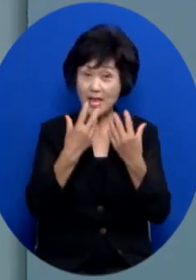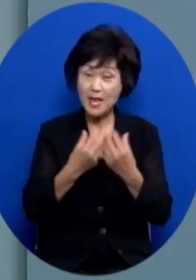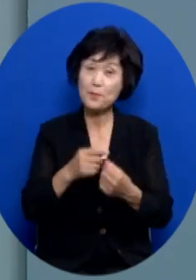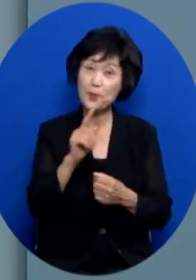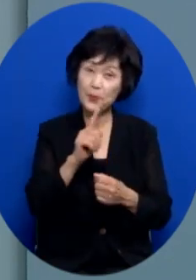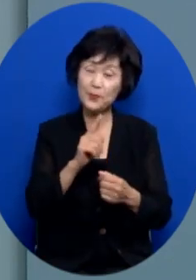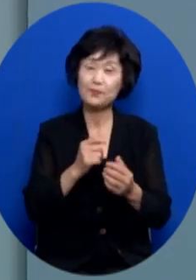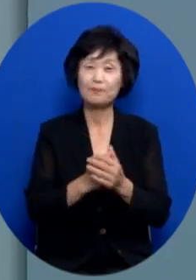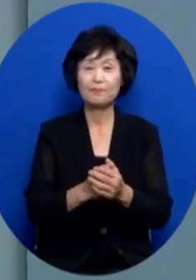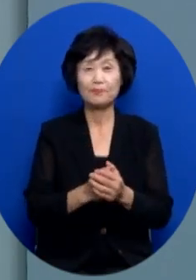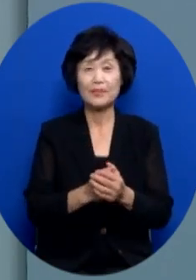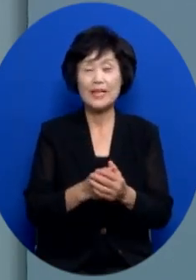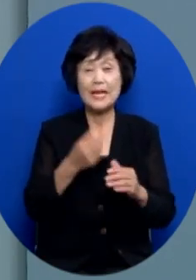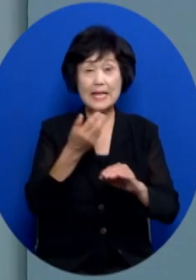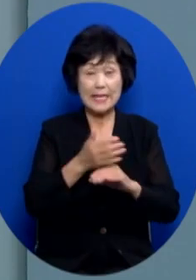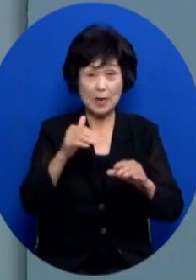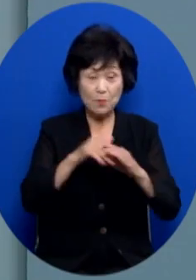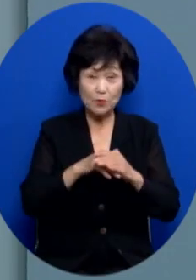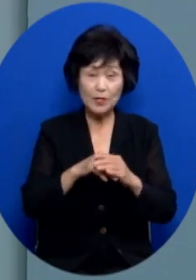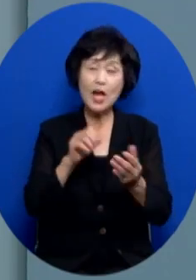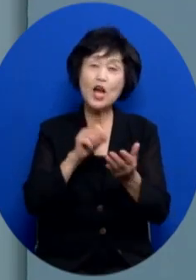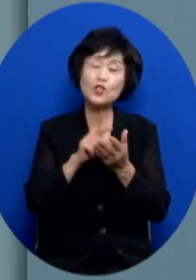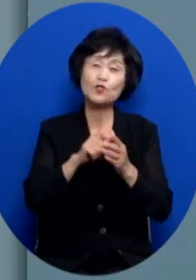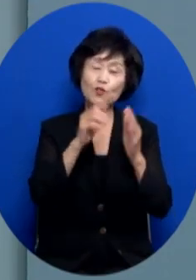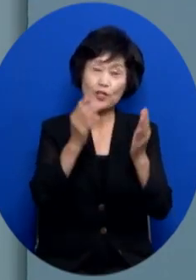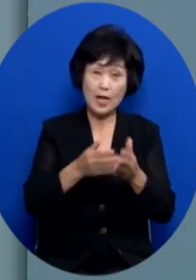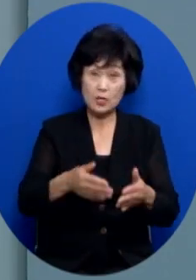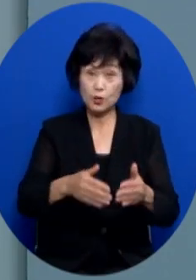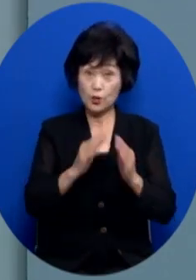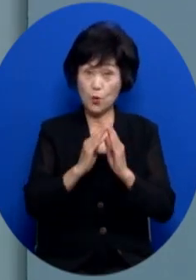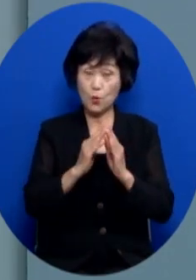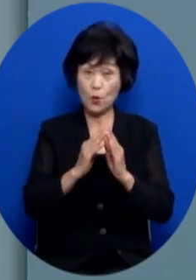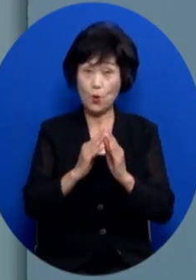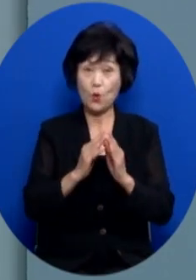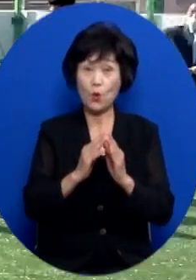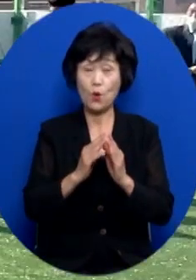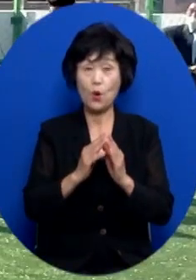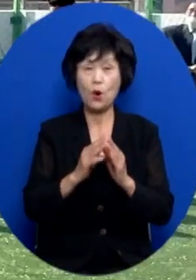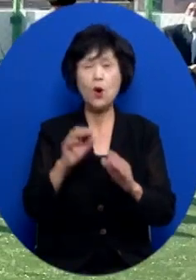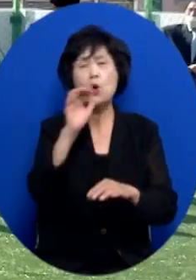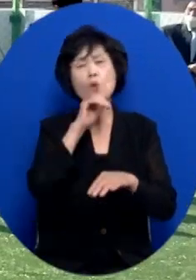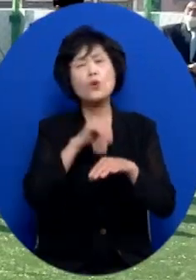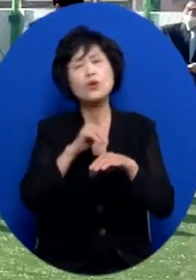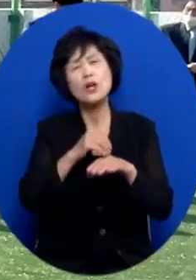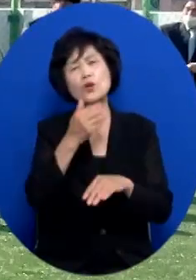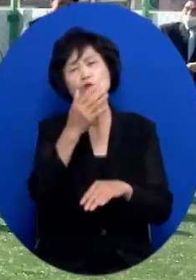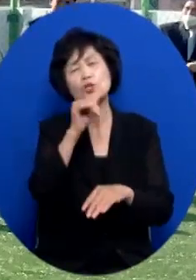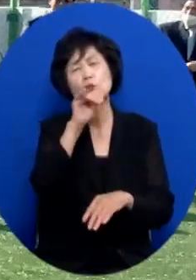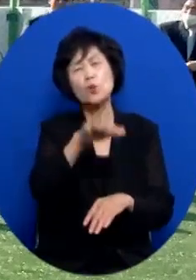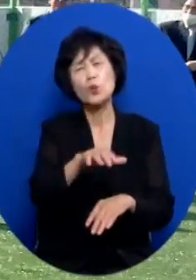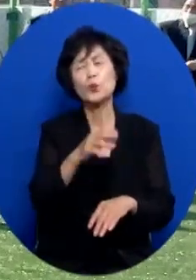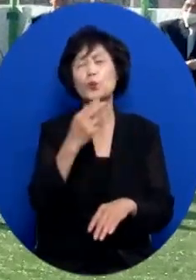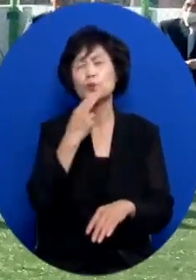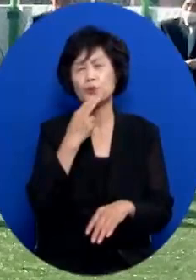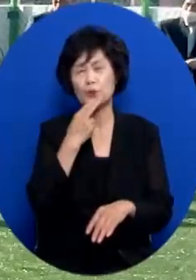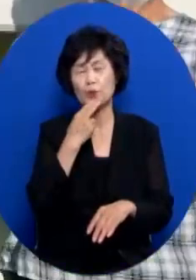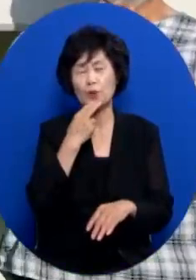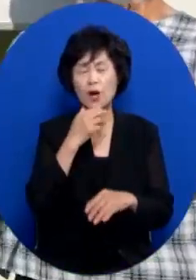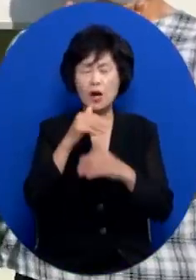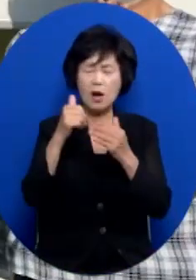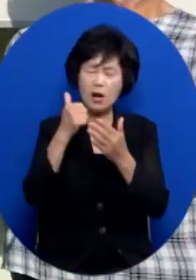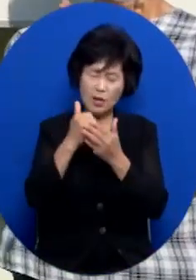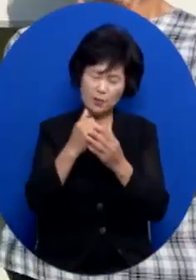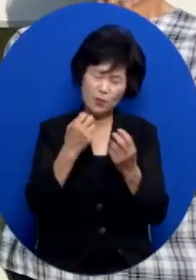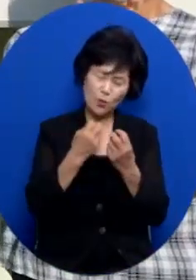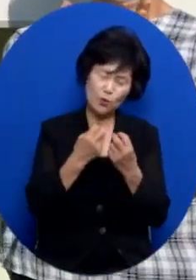. 예를들어,저희는다문화 축구팀을창단했지만훈련할장소가없었습니다 .우리는하나님께"우리